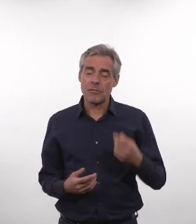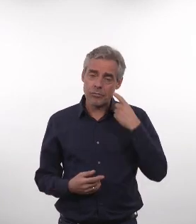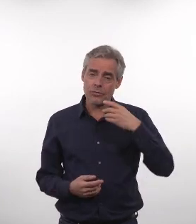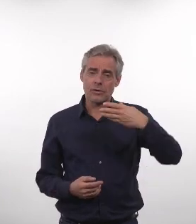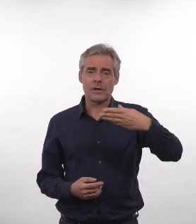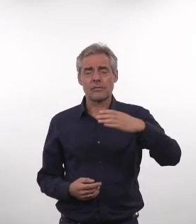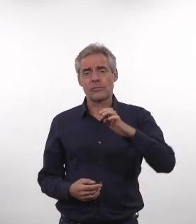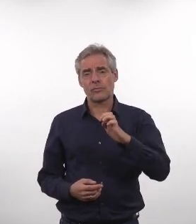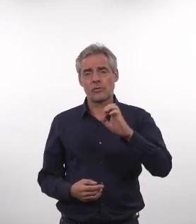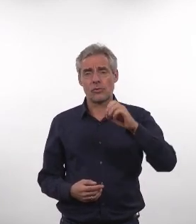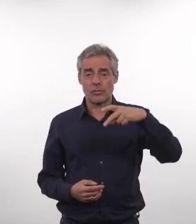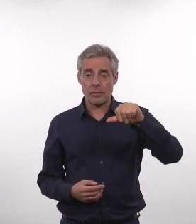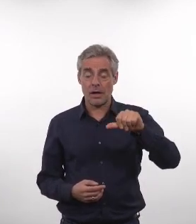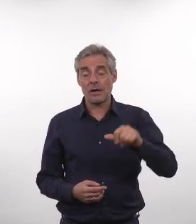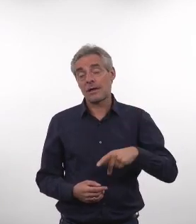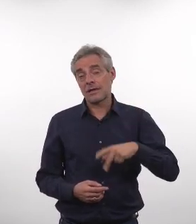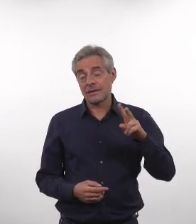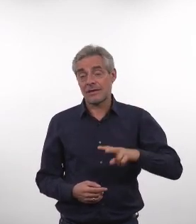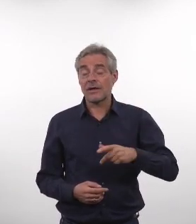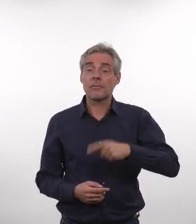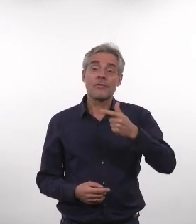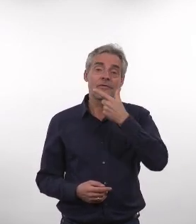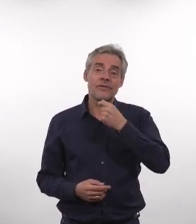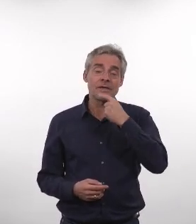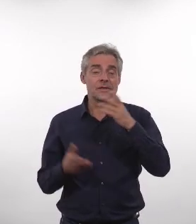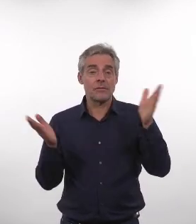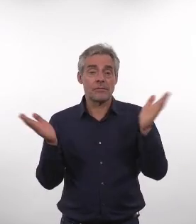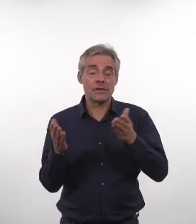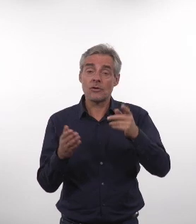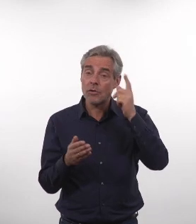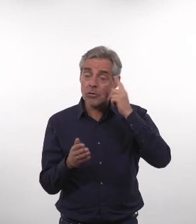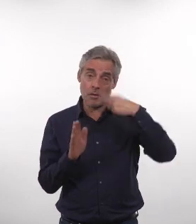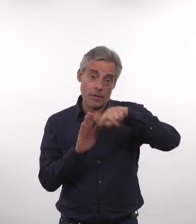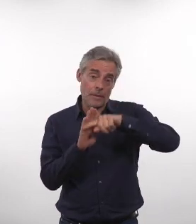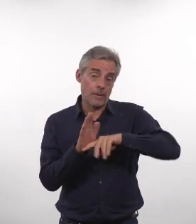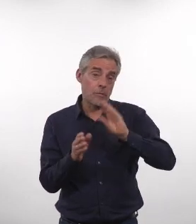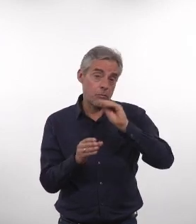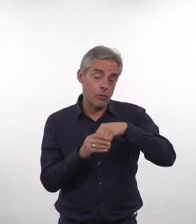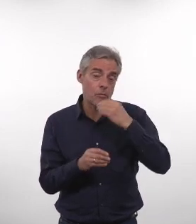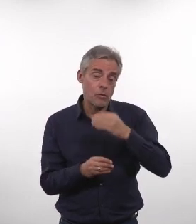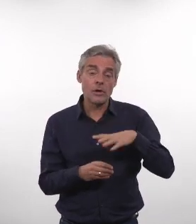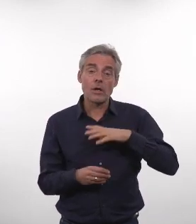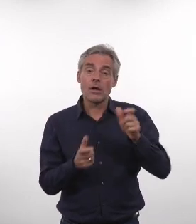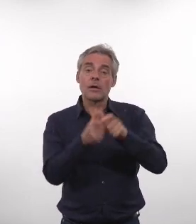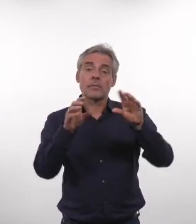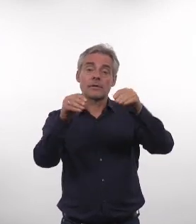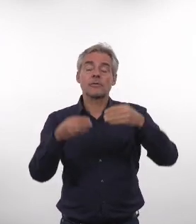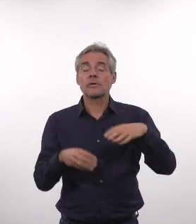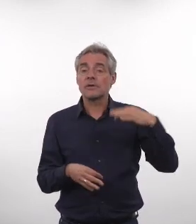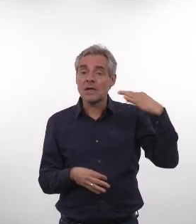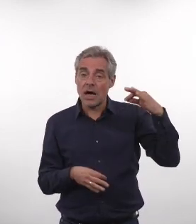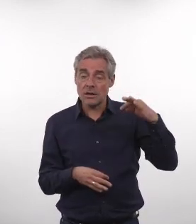MEOPA, bah, c'est vrai que c'est plus facile au niveau hospitalier parce que ça fait partie des gaz médicaux. Donc, il y a des prestataires qui fournissent les gaz